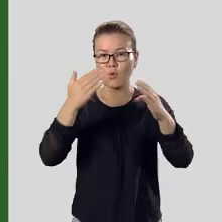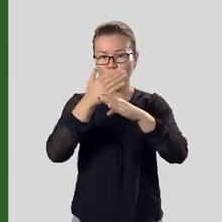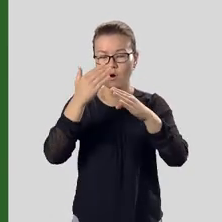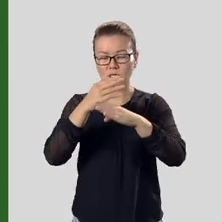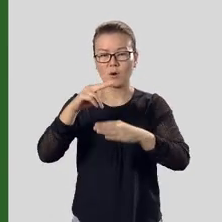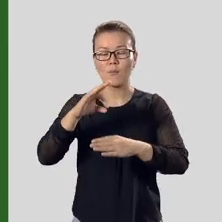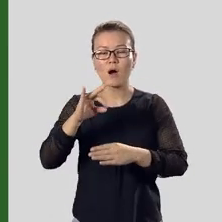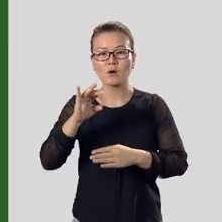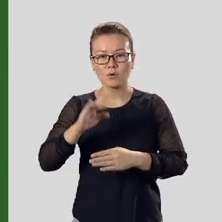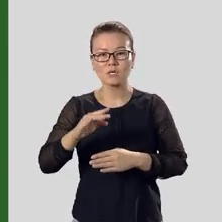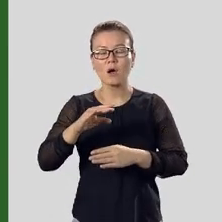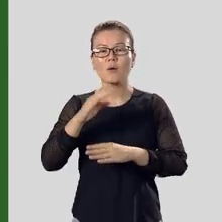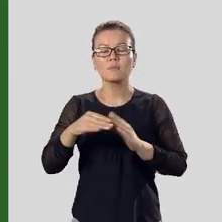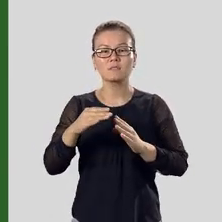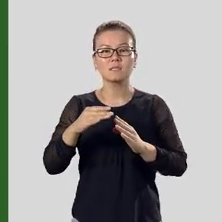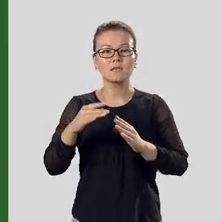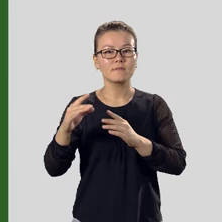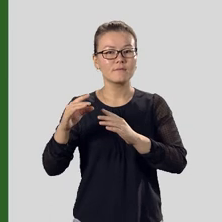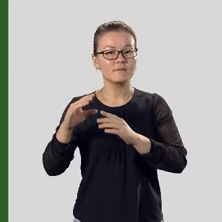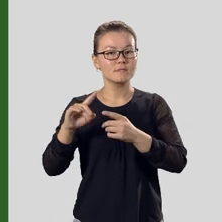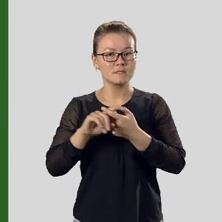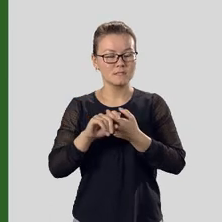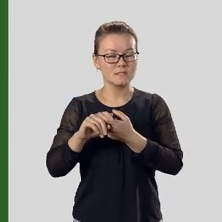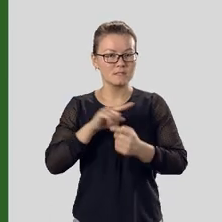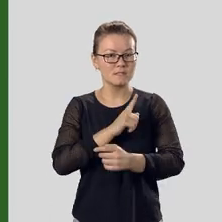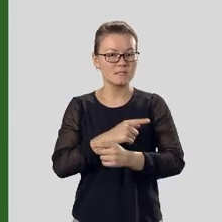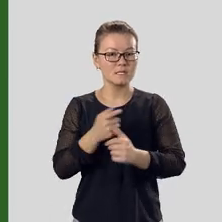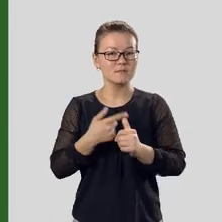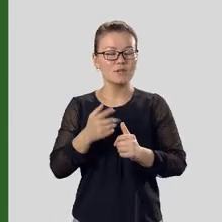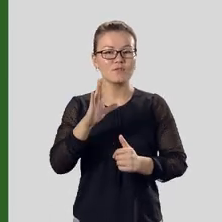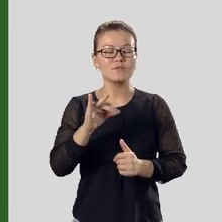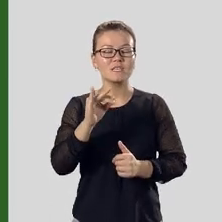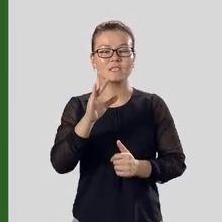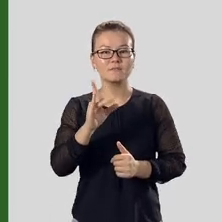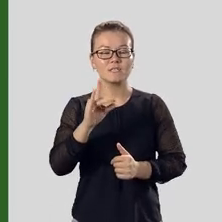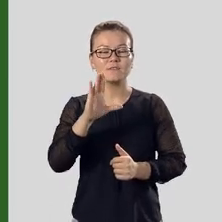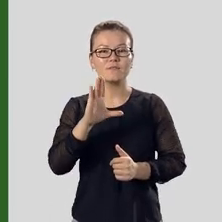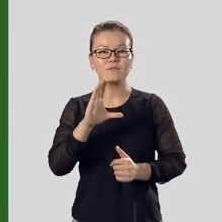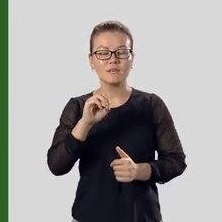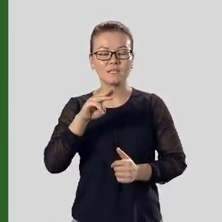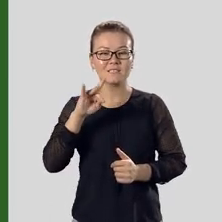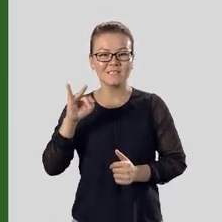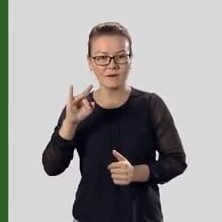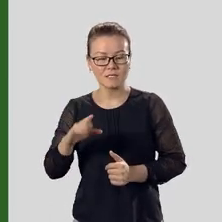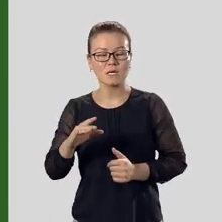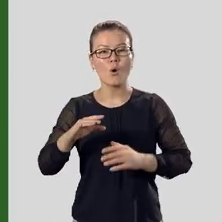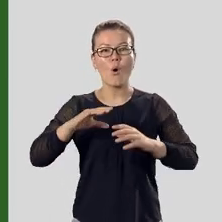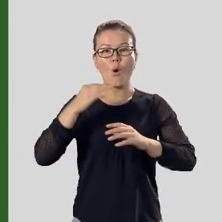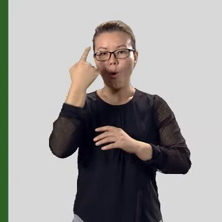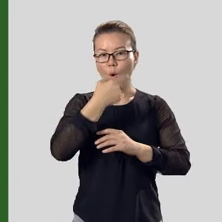пород под воздействием внешних сил называется выветриванием. Облик